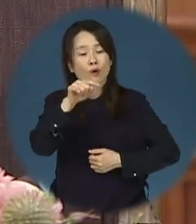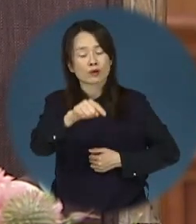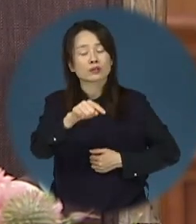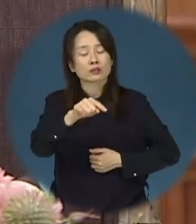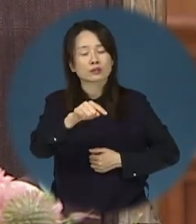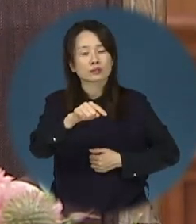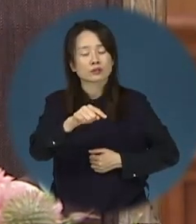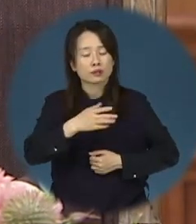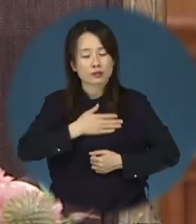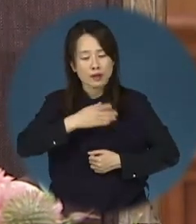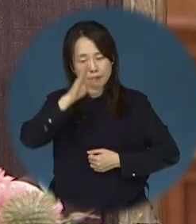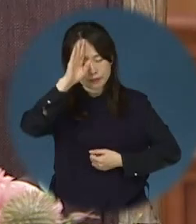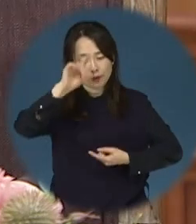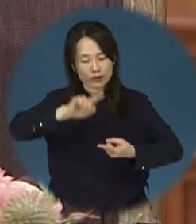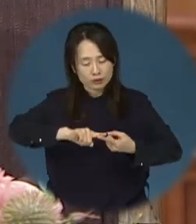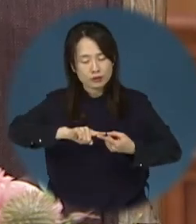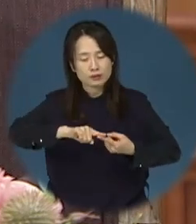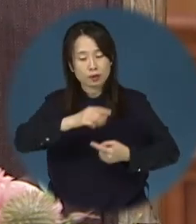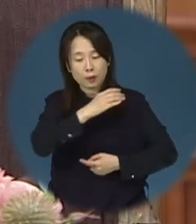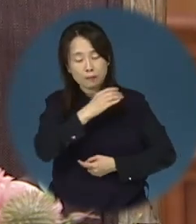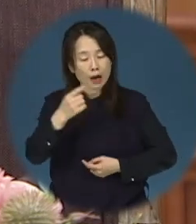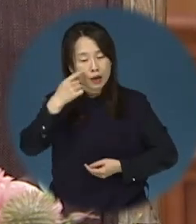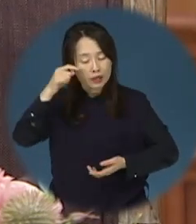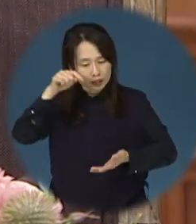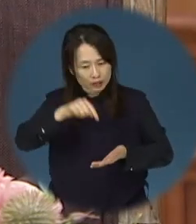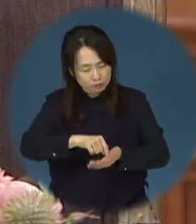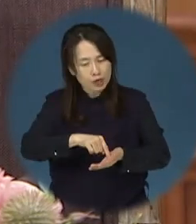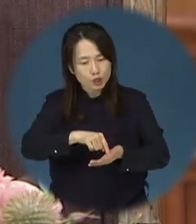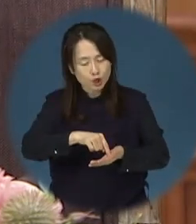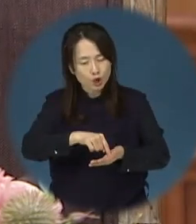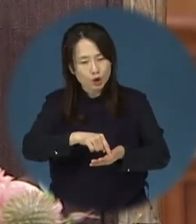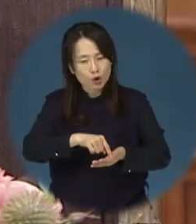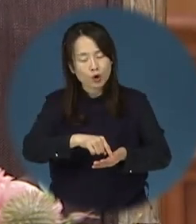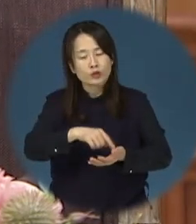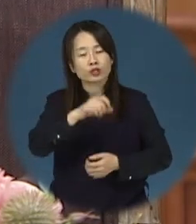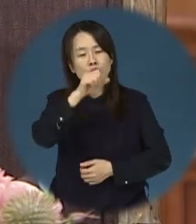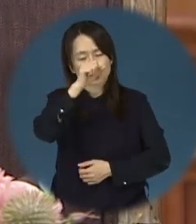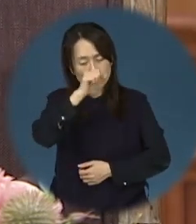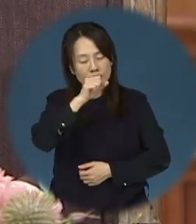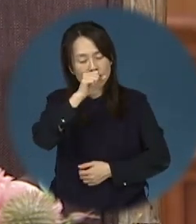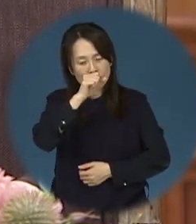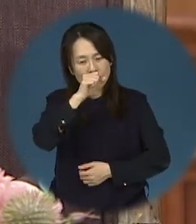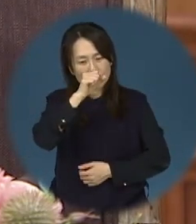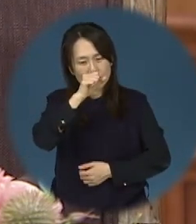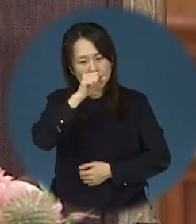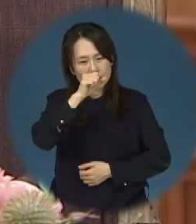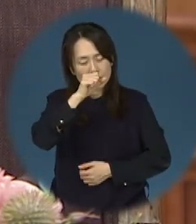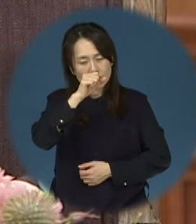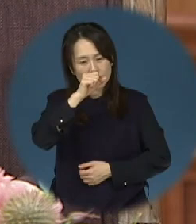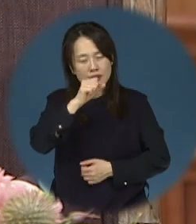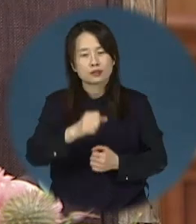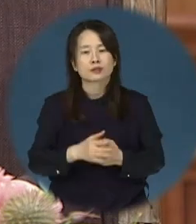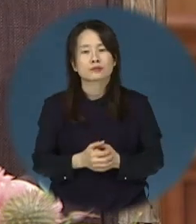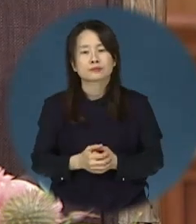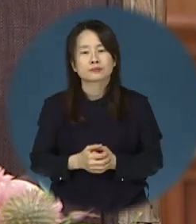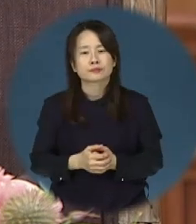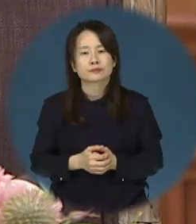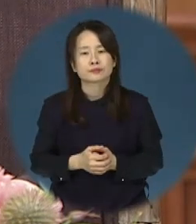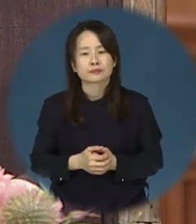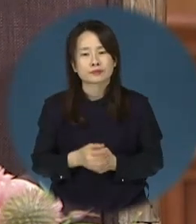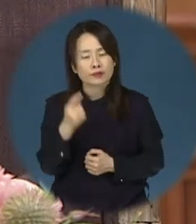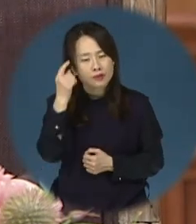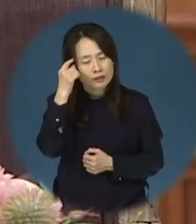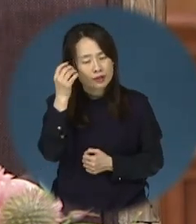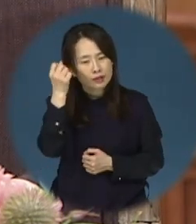알아야지, 제대로 훈련받고 제대로 경험해야지 내가 이 사람들의 병이 이러이러하다라고 말이라도 할 수 있는 게